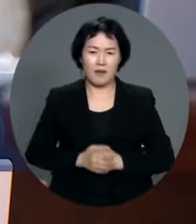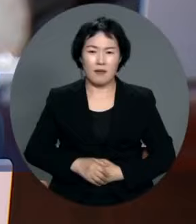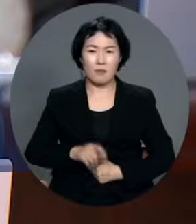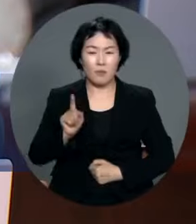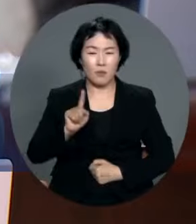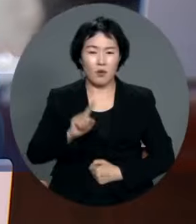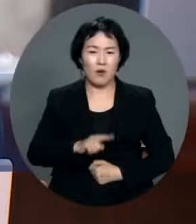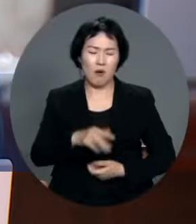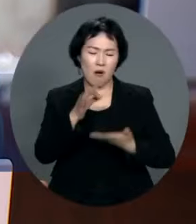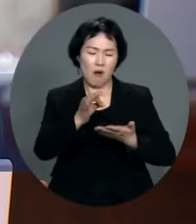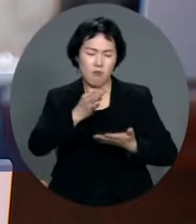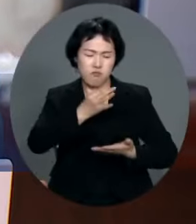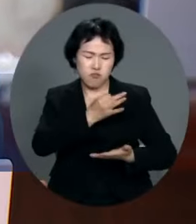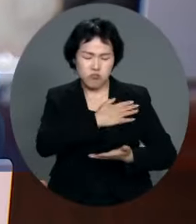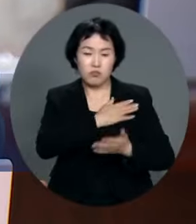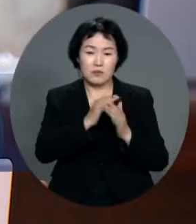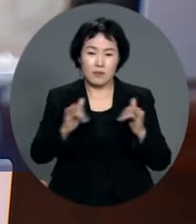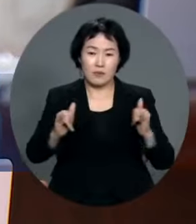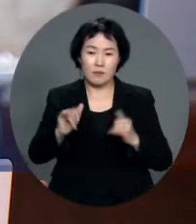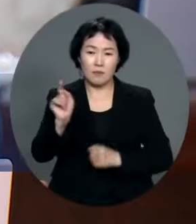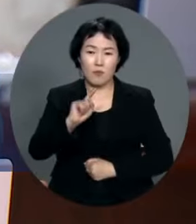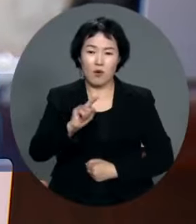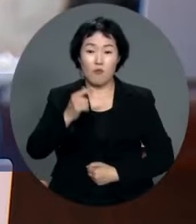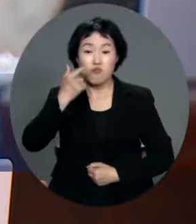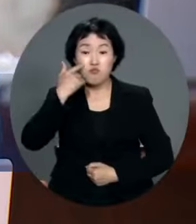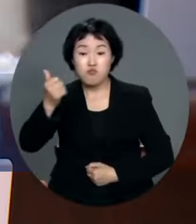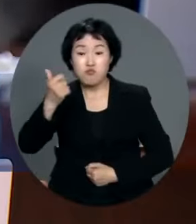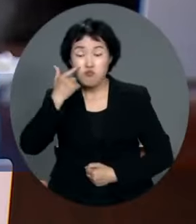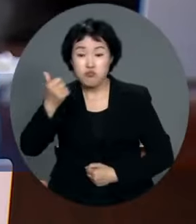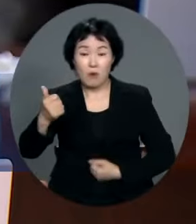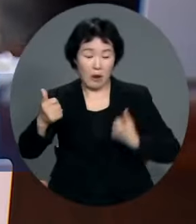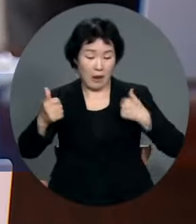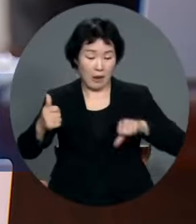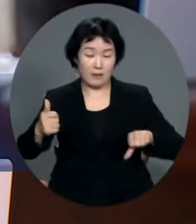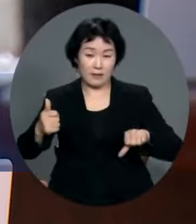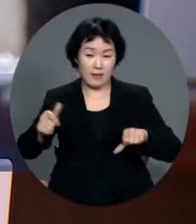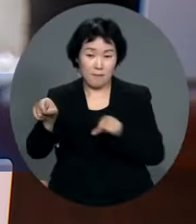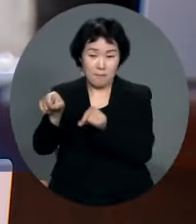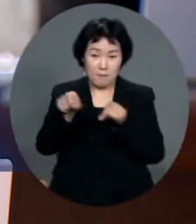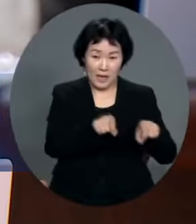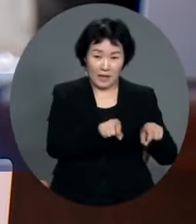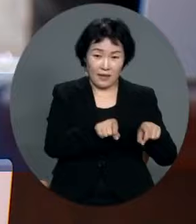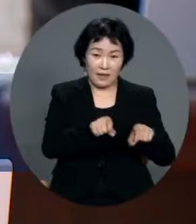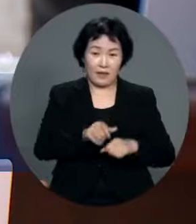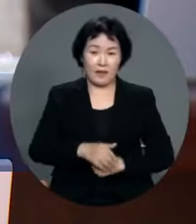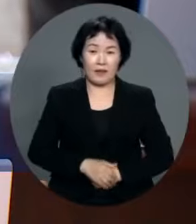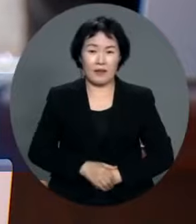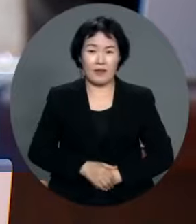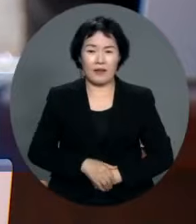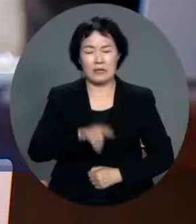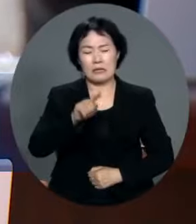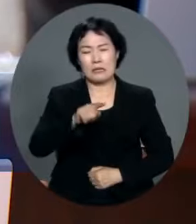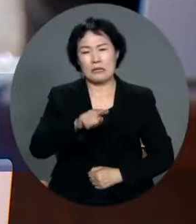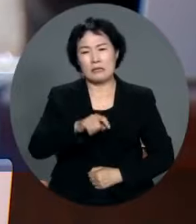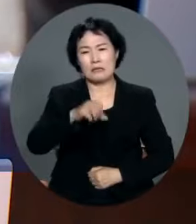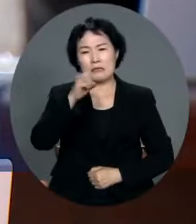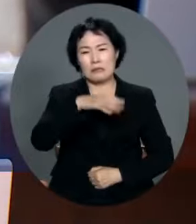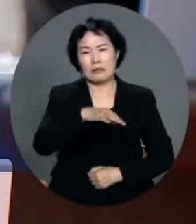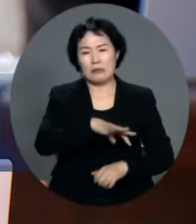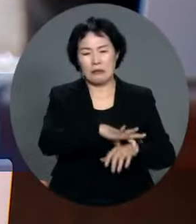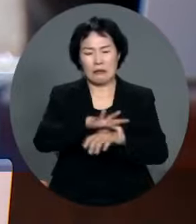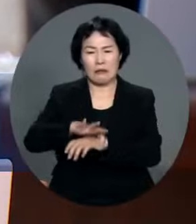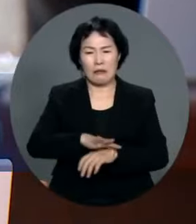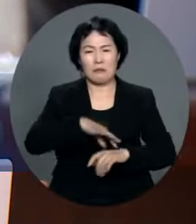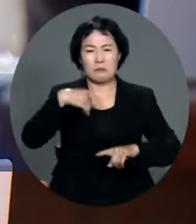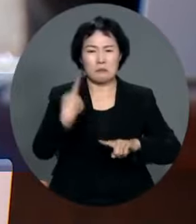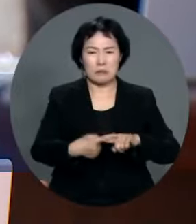이 자산 자산 이 그 사업가들의 그 부대물림의 수단으로 가업 승계나 가업